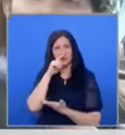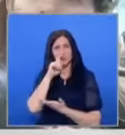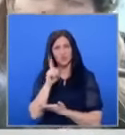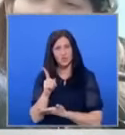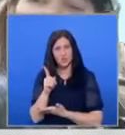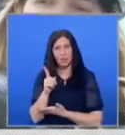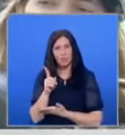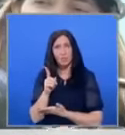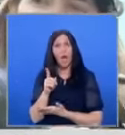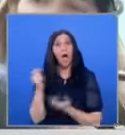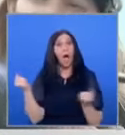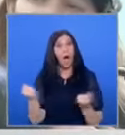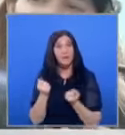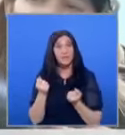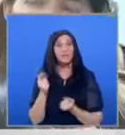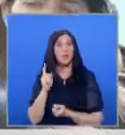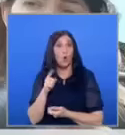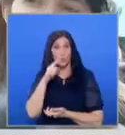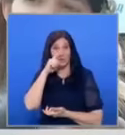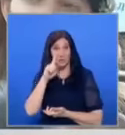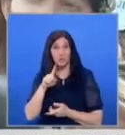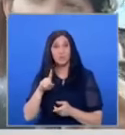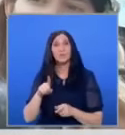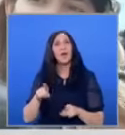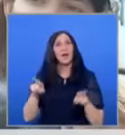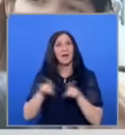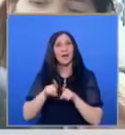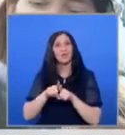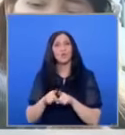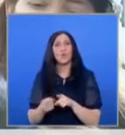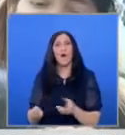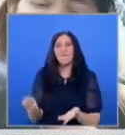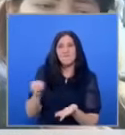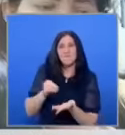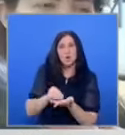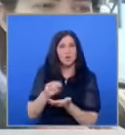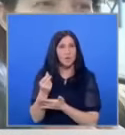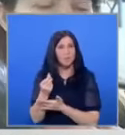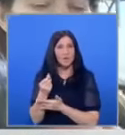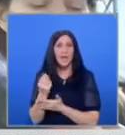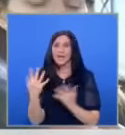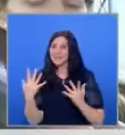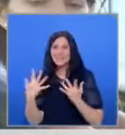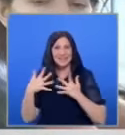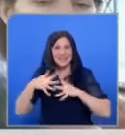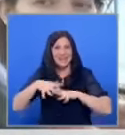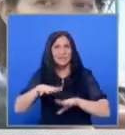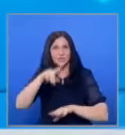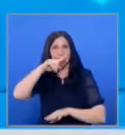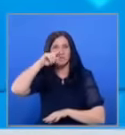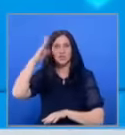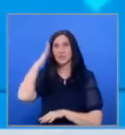значителен актив, който е значителен и като вложени средства и стратегически важен за